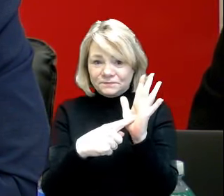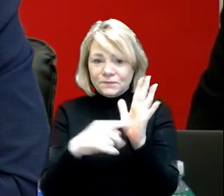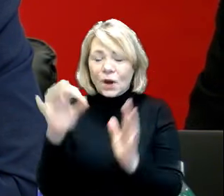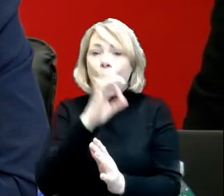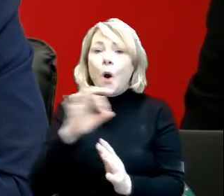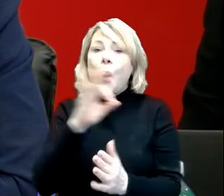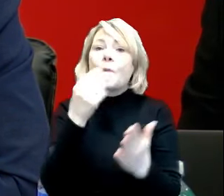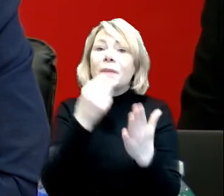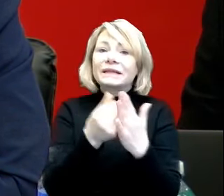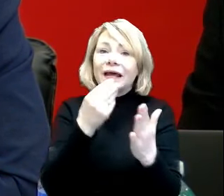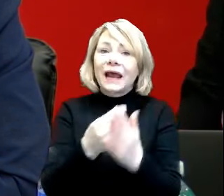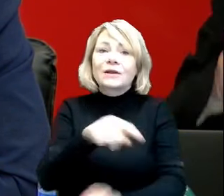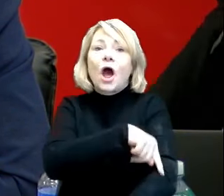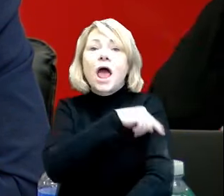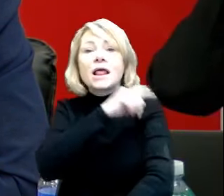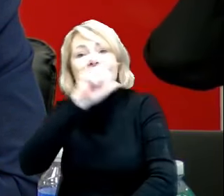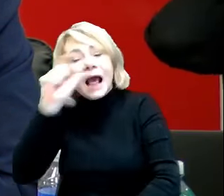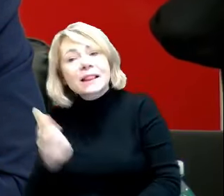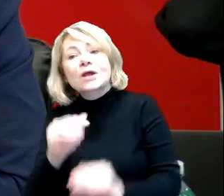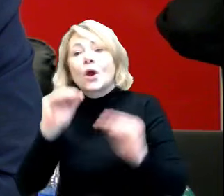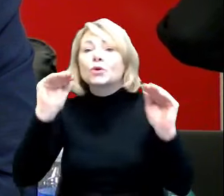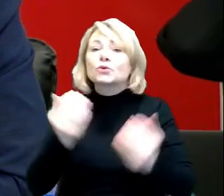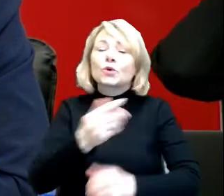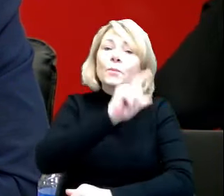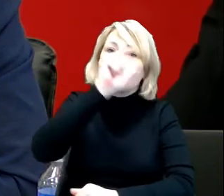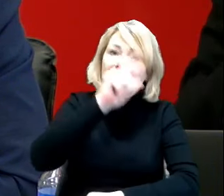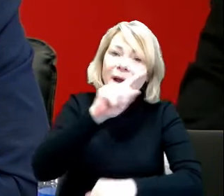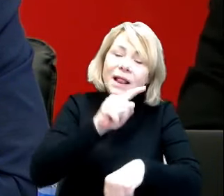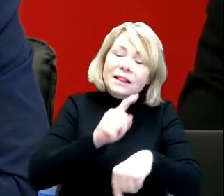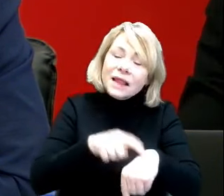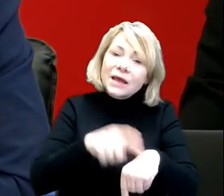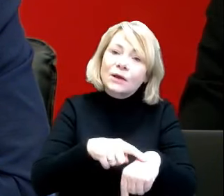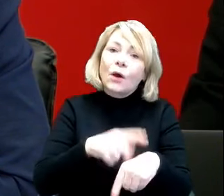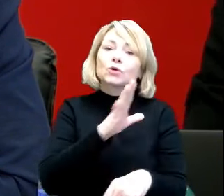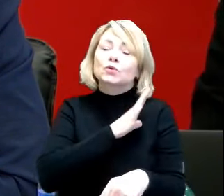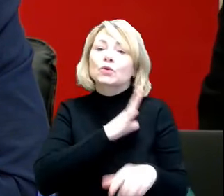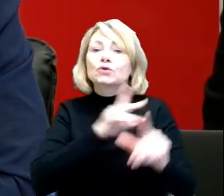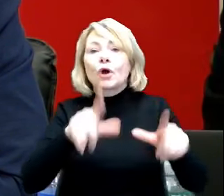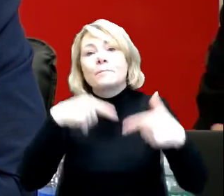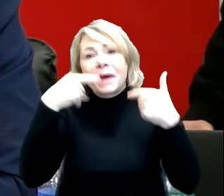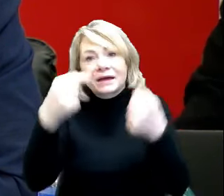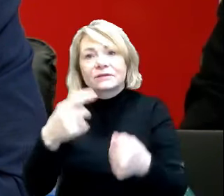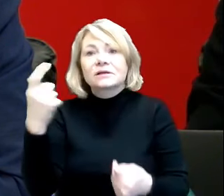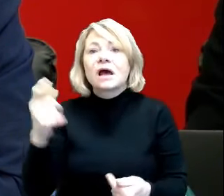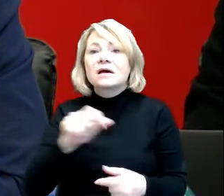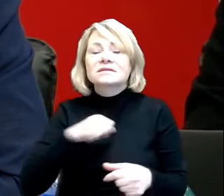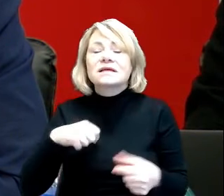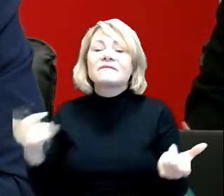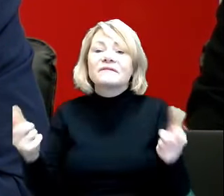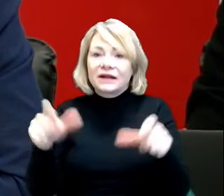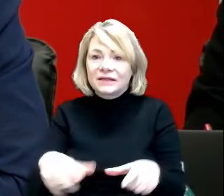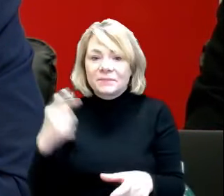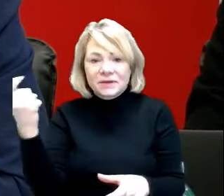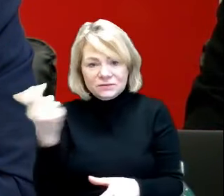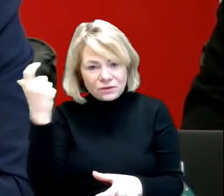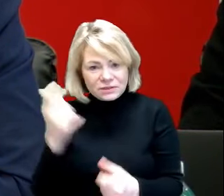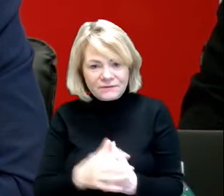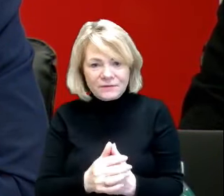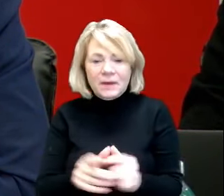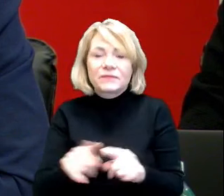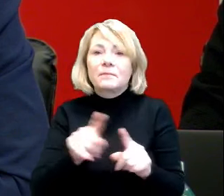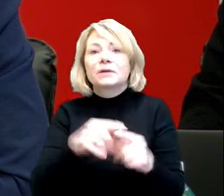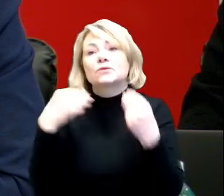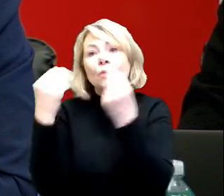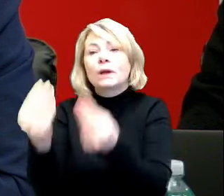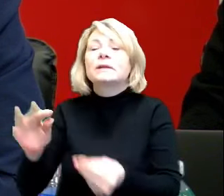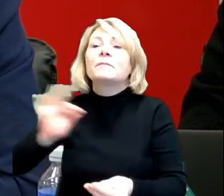ilgalaikio trumpalaikio turto perėmimo savivaldybės nuosavybė iš valstybės ir jo perdavimą valdyti naudoti disponuoti patikėjimo